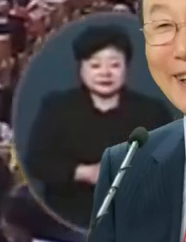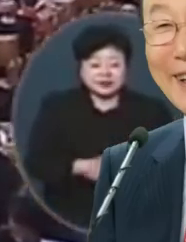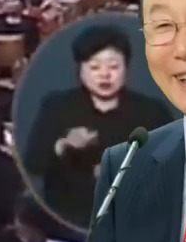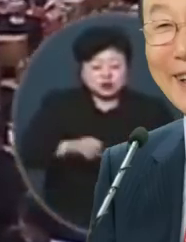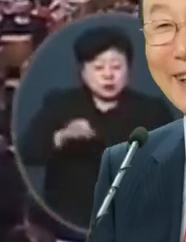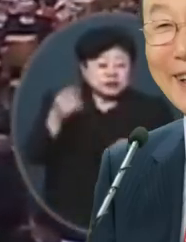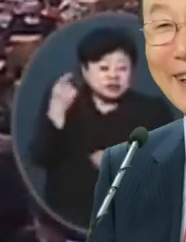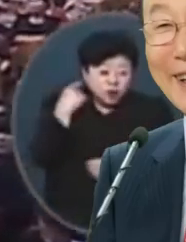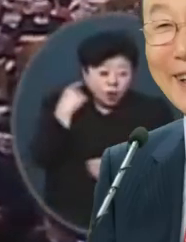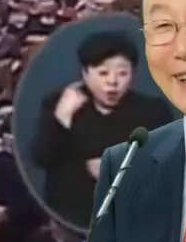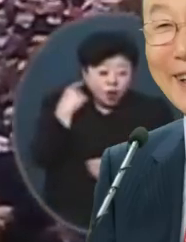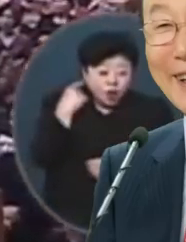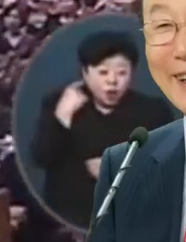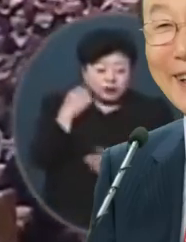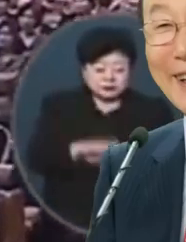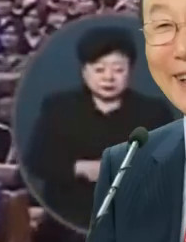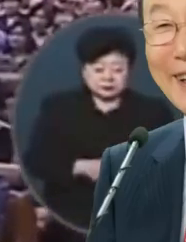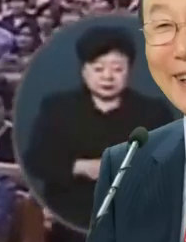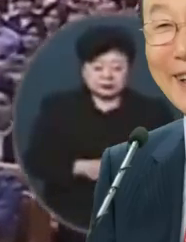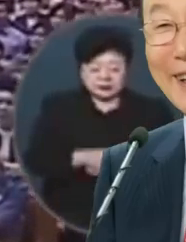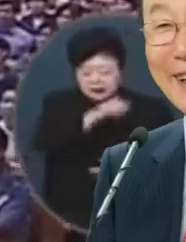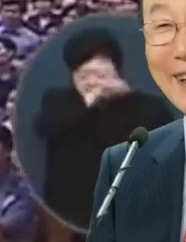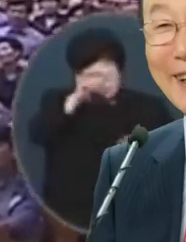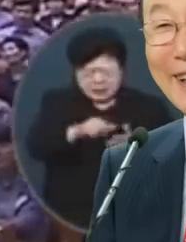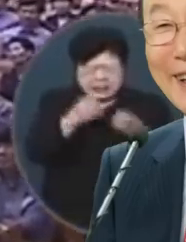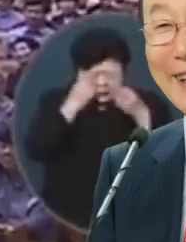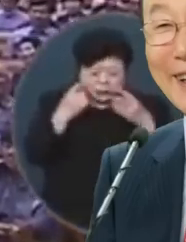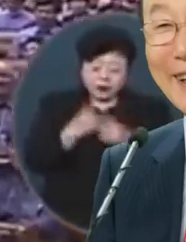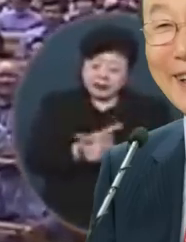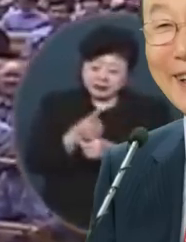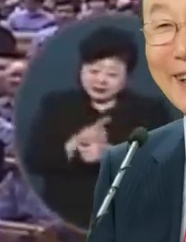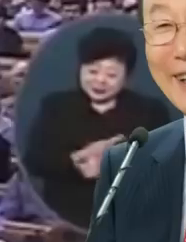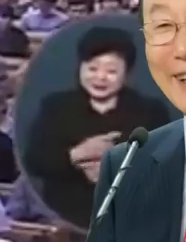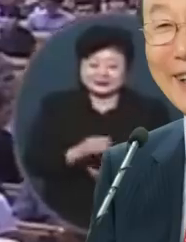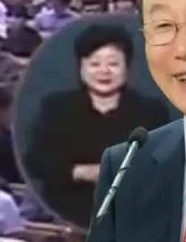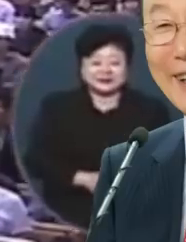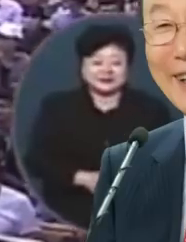소문을 듣고 그 인생이 새로워져서